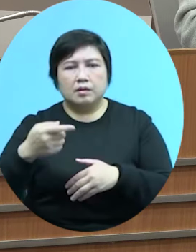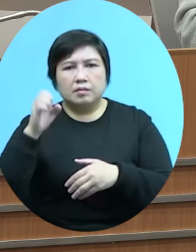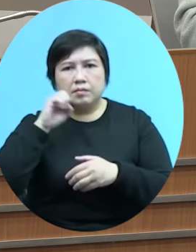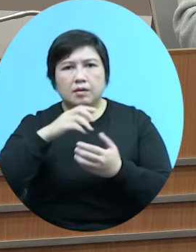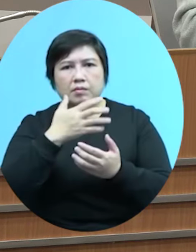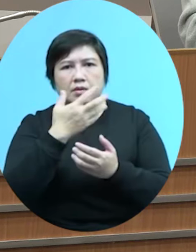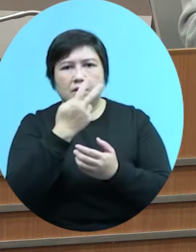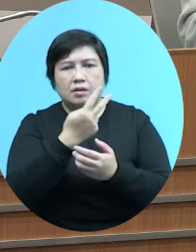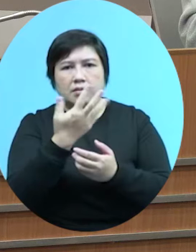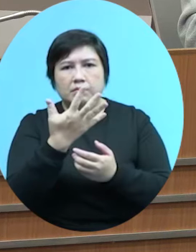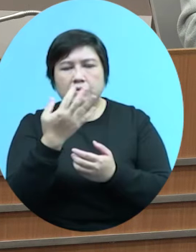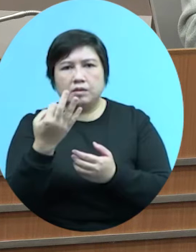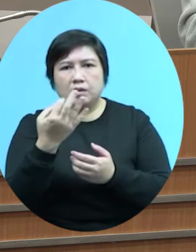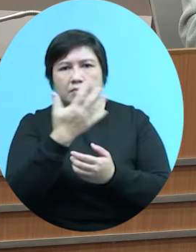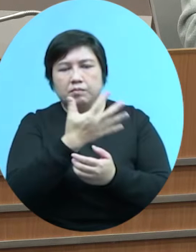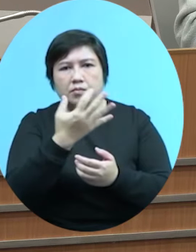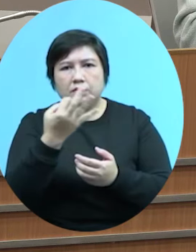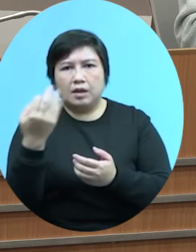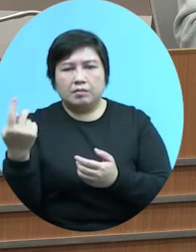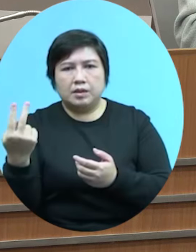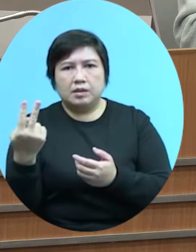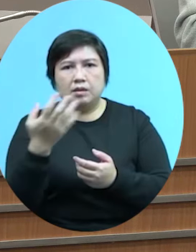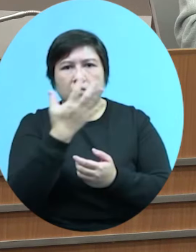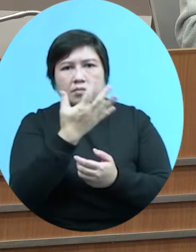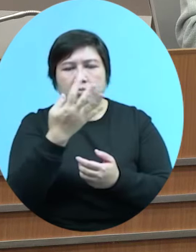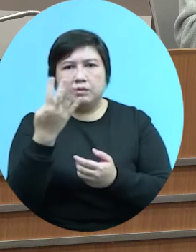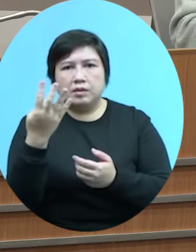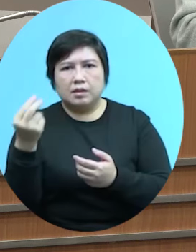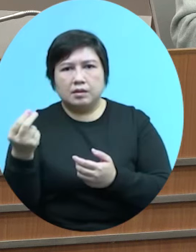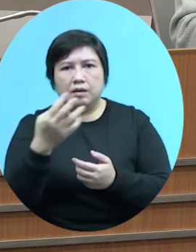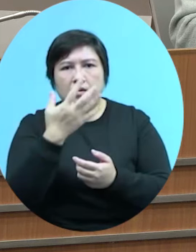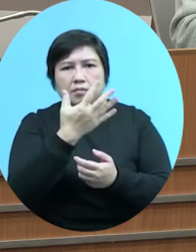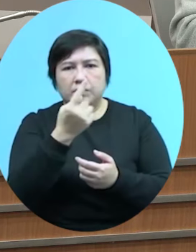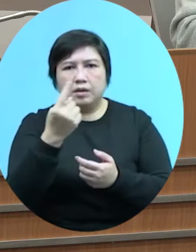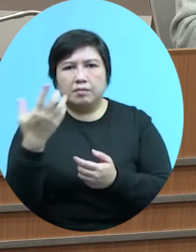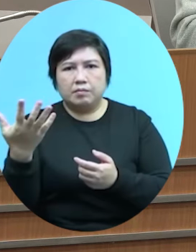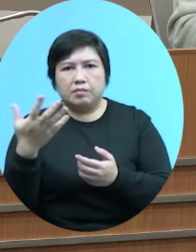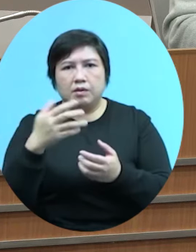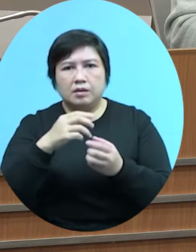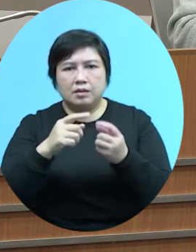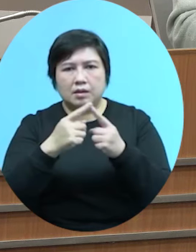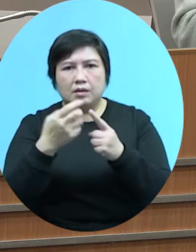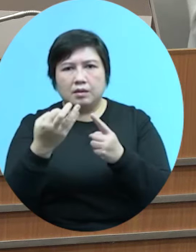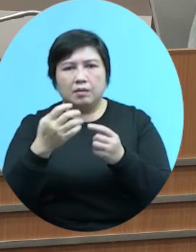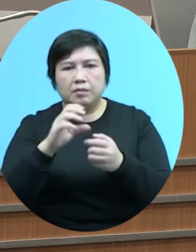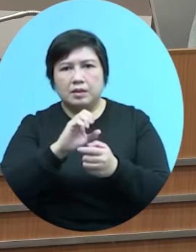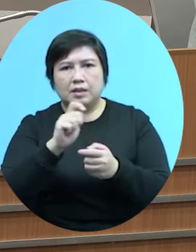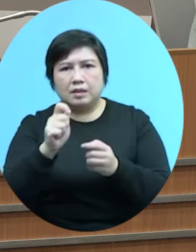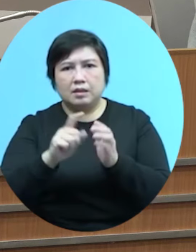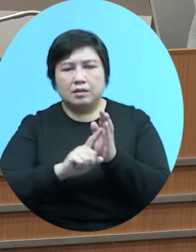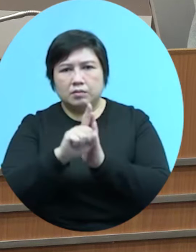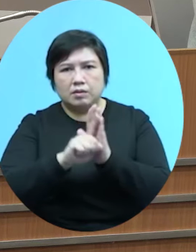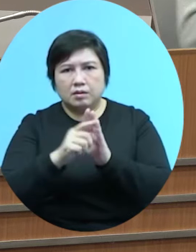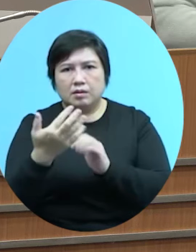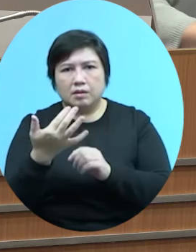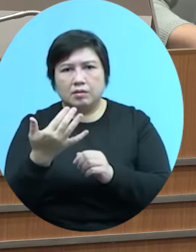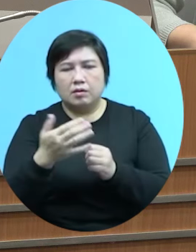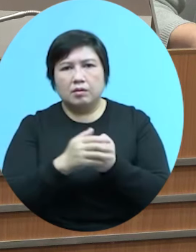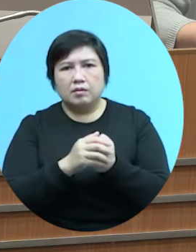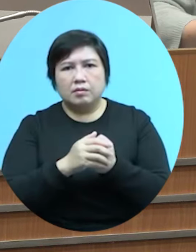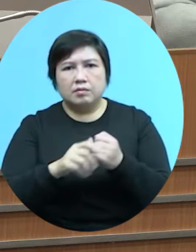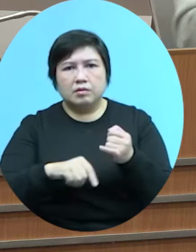553255475515這三個人的CD價值是多少最後想問一下